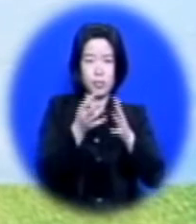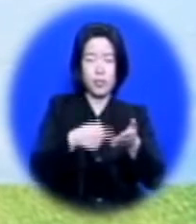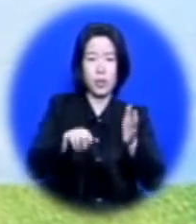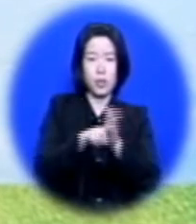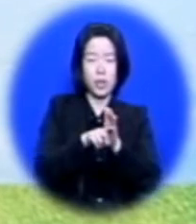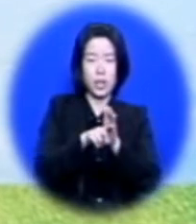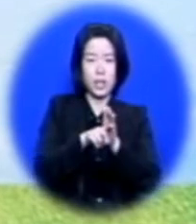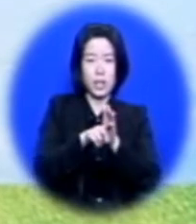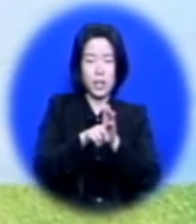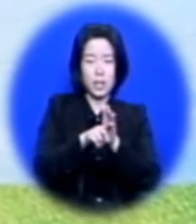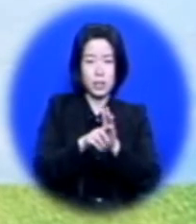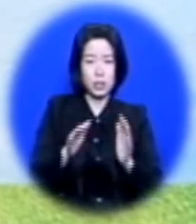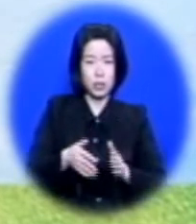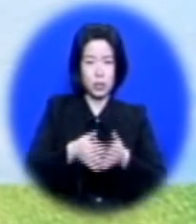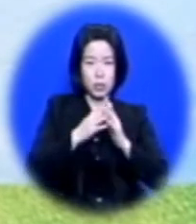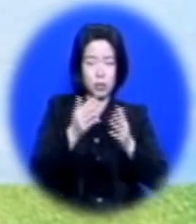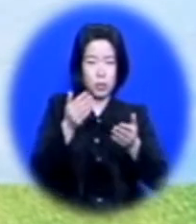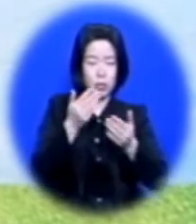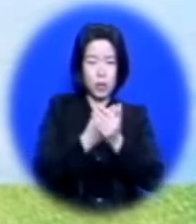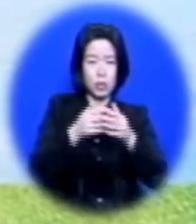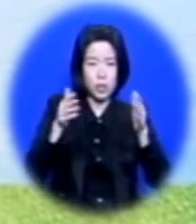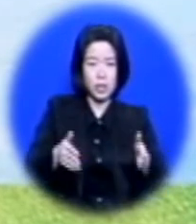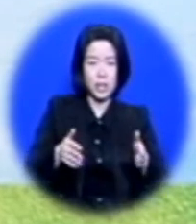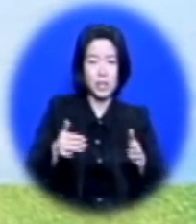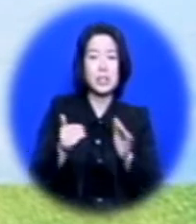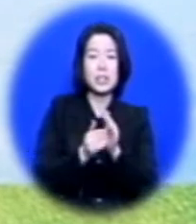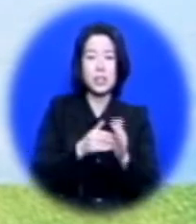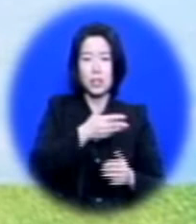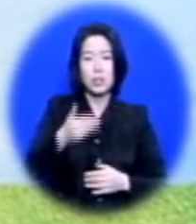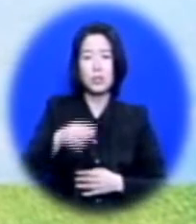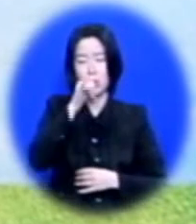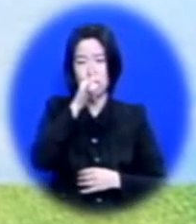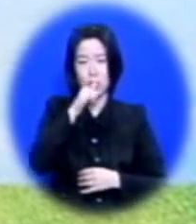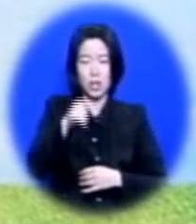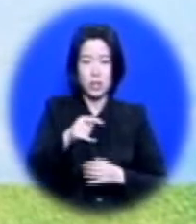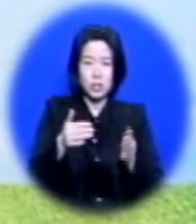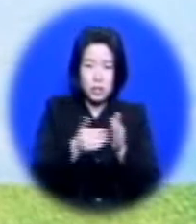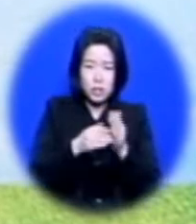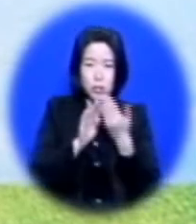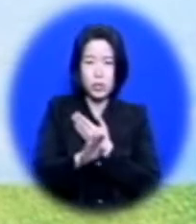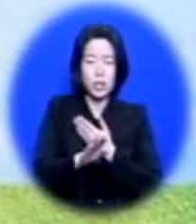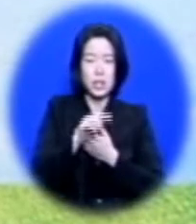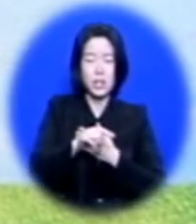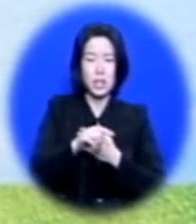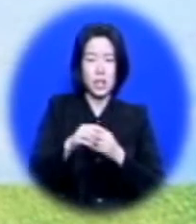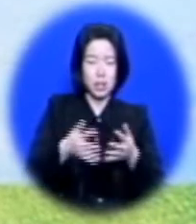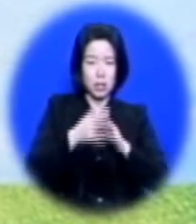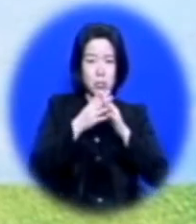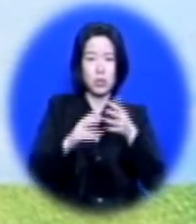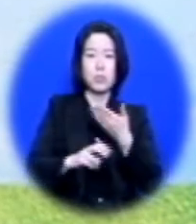기간이 끝나고 있었어 고 기간이 지나고 나면 이 건물은 불법 건물이